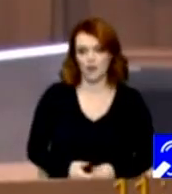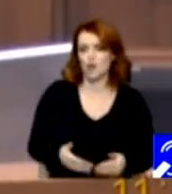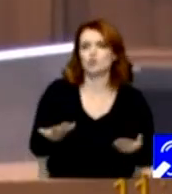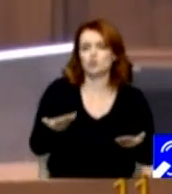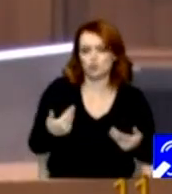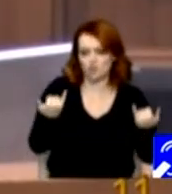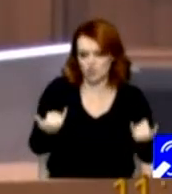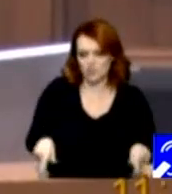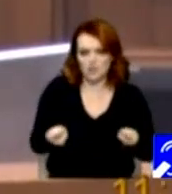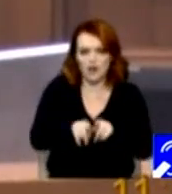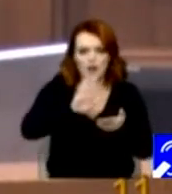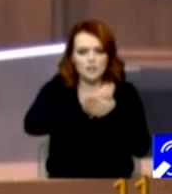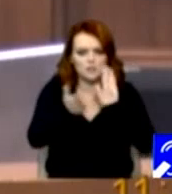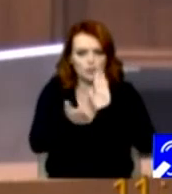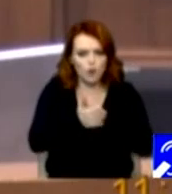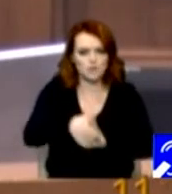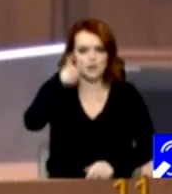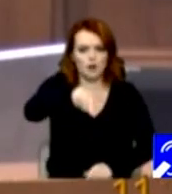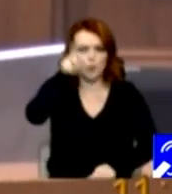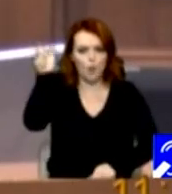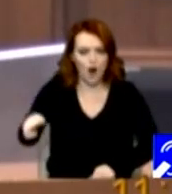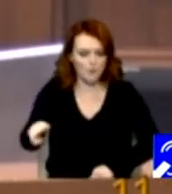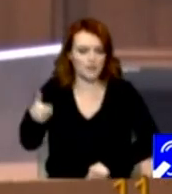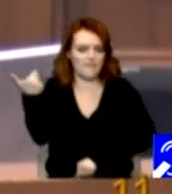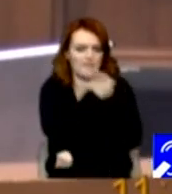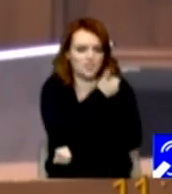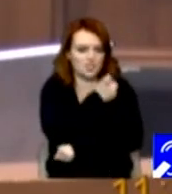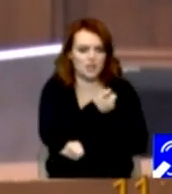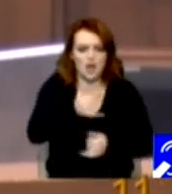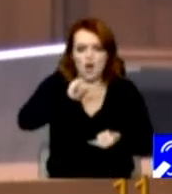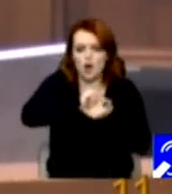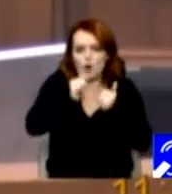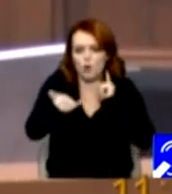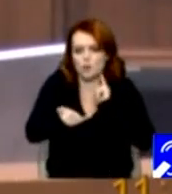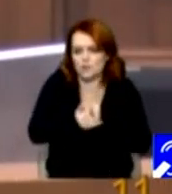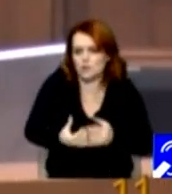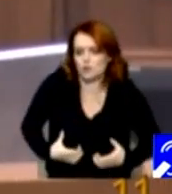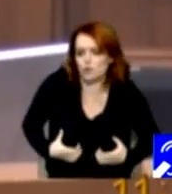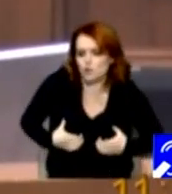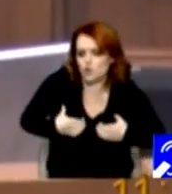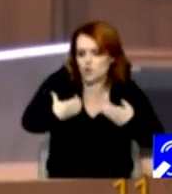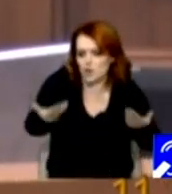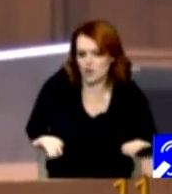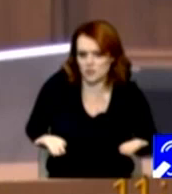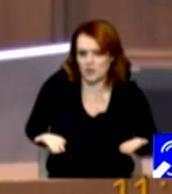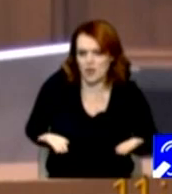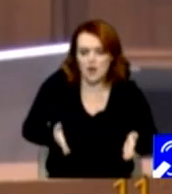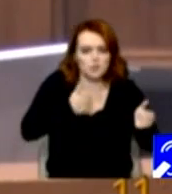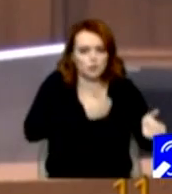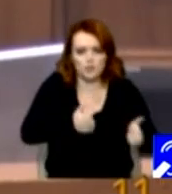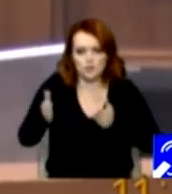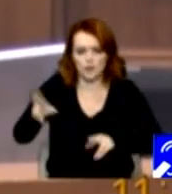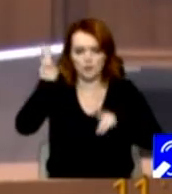când cetățenii sunt vaccinați în condiții de lipsit total totală de respectarea normelor